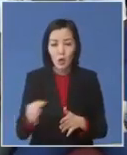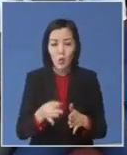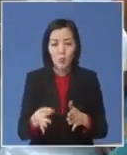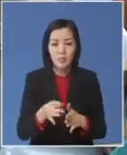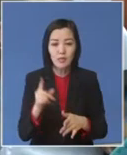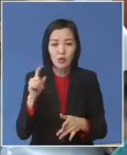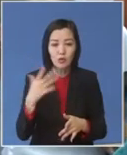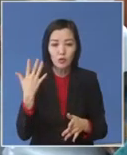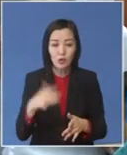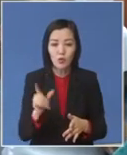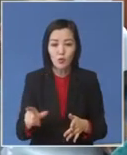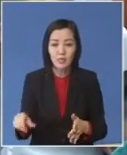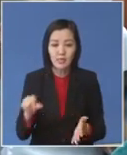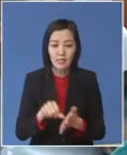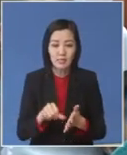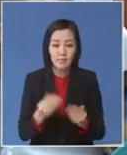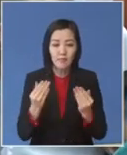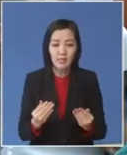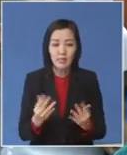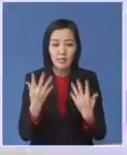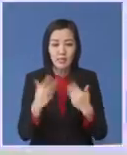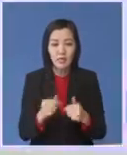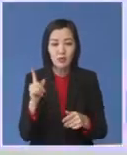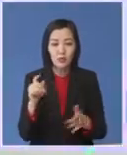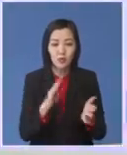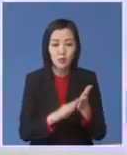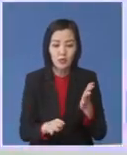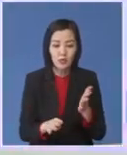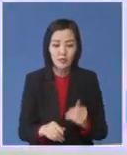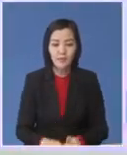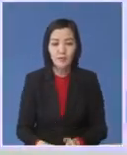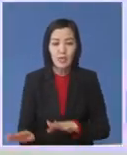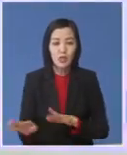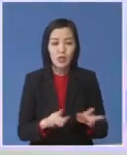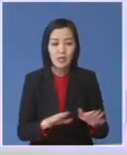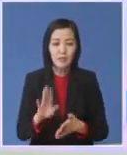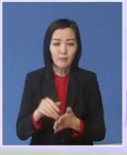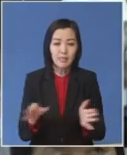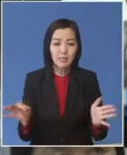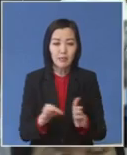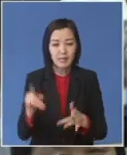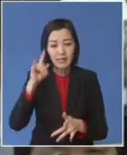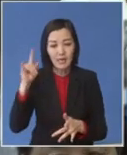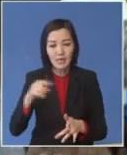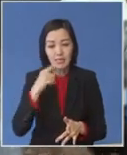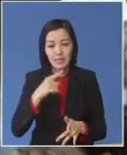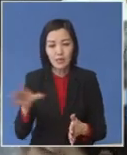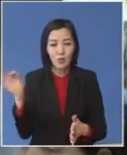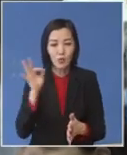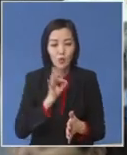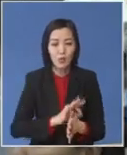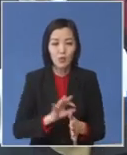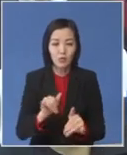кезеңге 150 шәкірт қатысса, биыл олардың саны 190-ға жеткен. Шараның басты мақсаты қазақ тілінің қолданыс аясын